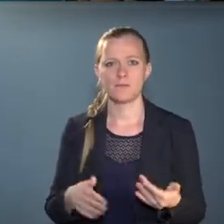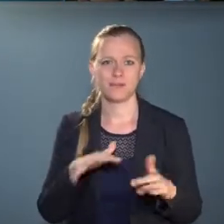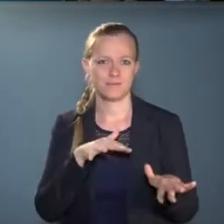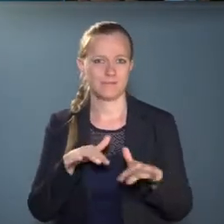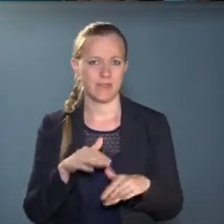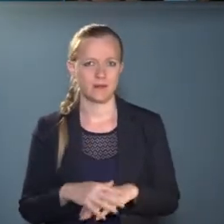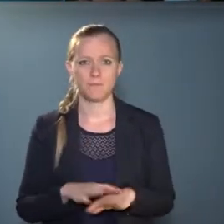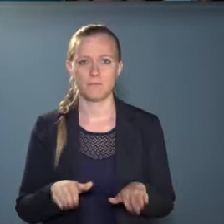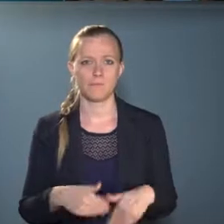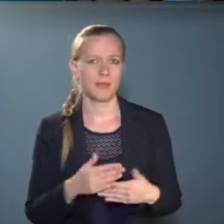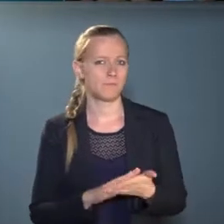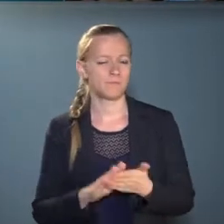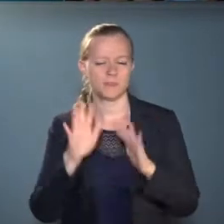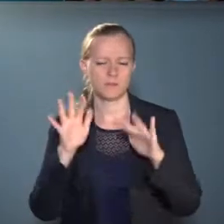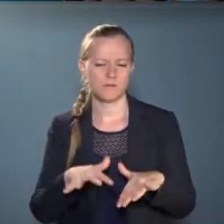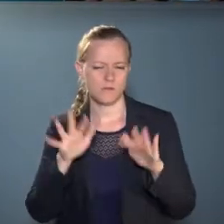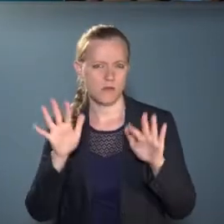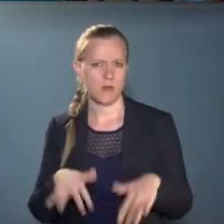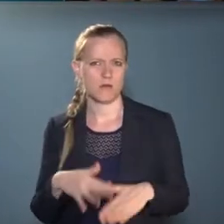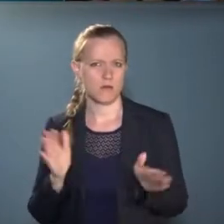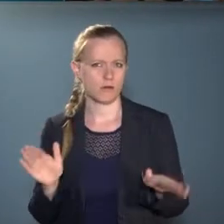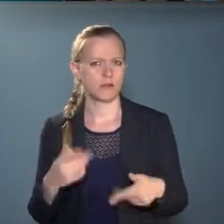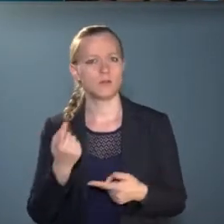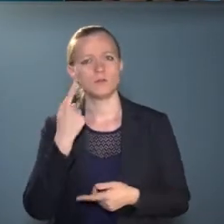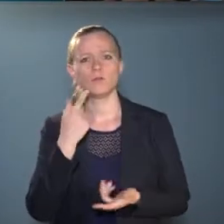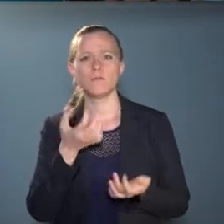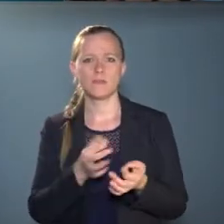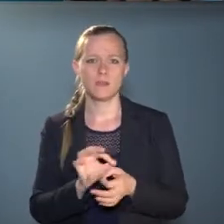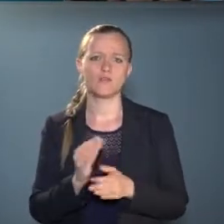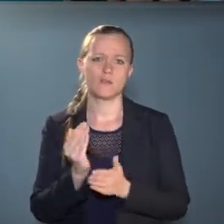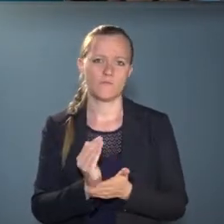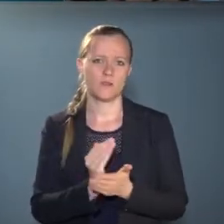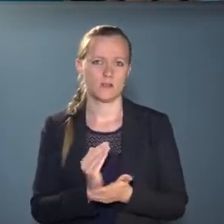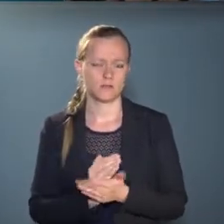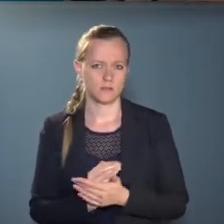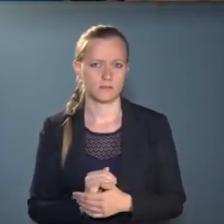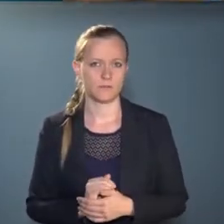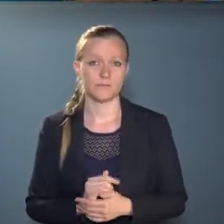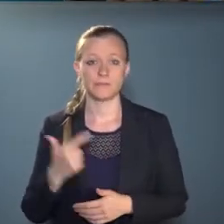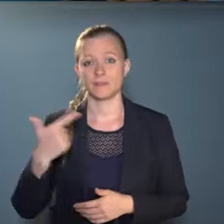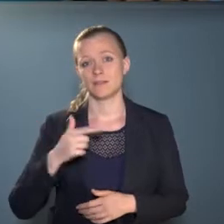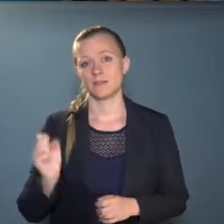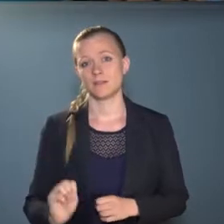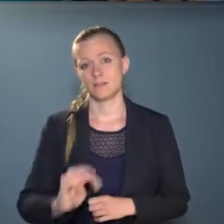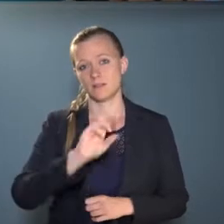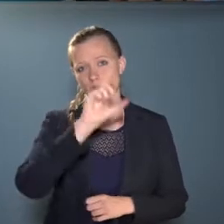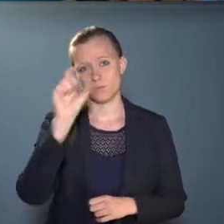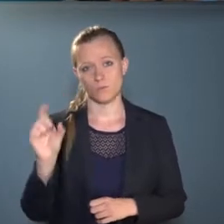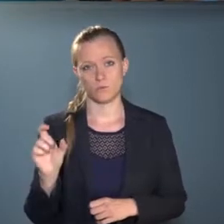terepen, bármilyen időjárási körülmények között tudja teljesíteni feladatait. 2014